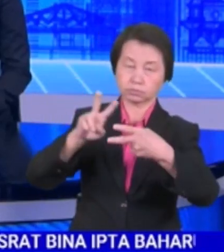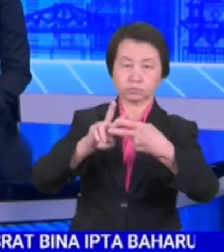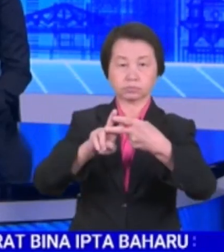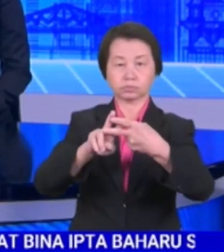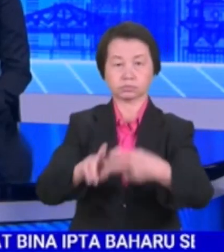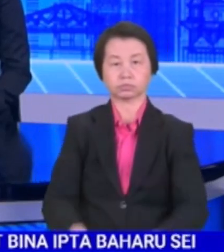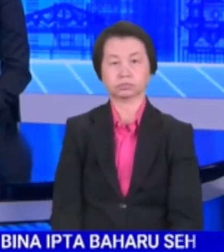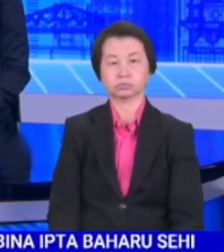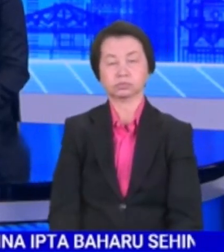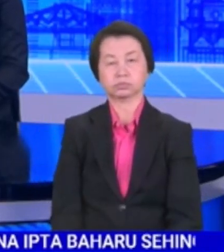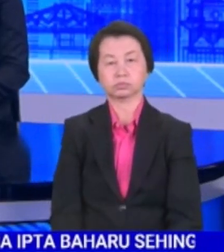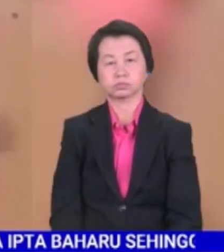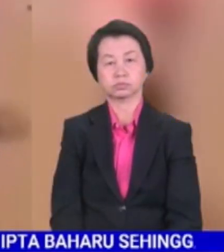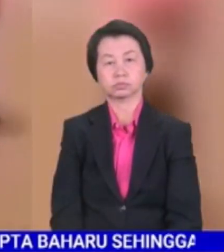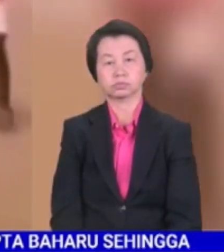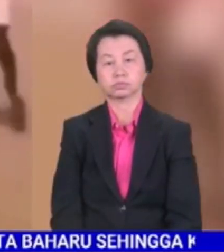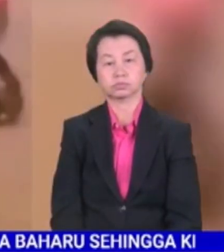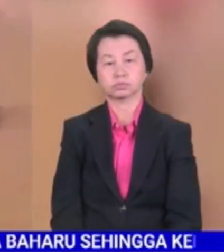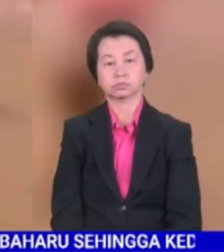hashtag.